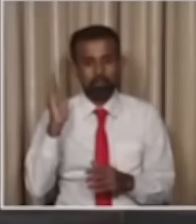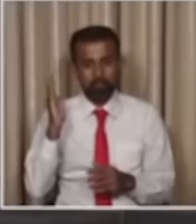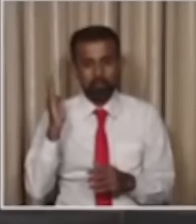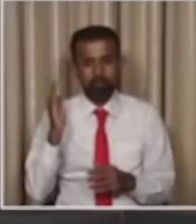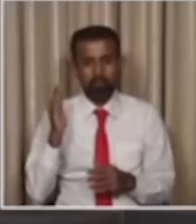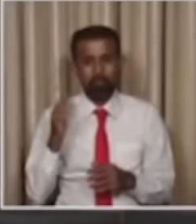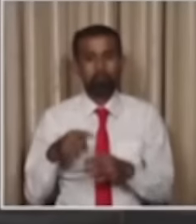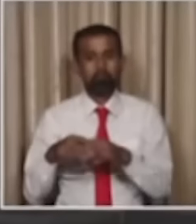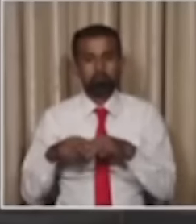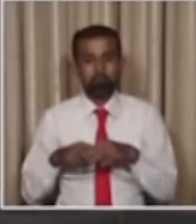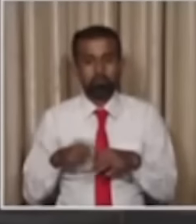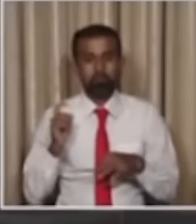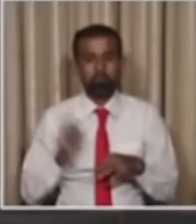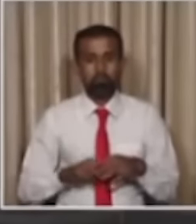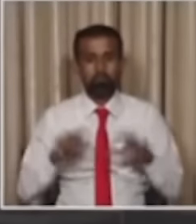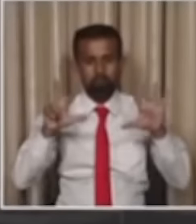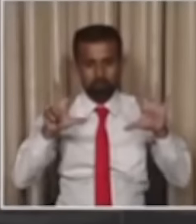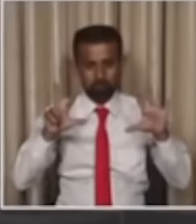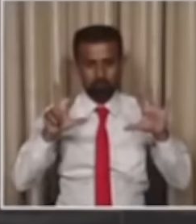තිබ්බ ප්‍රශ්නාට.